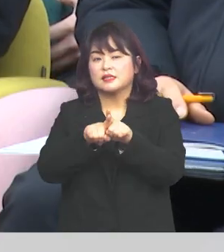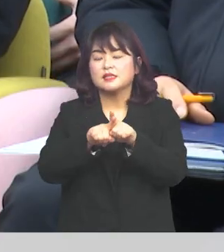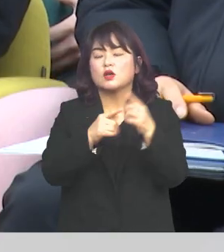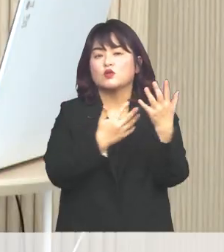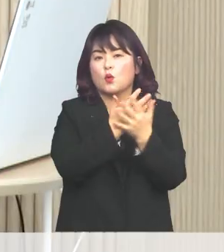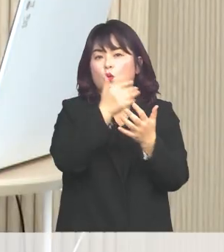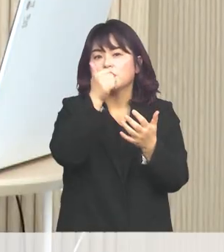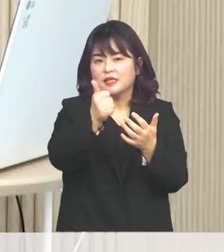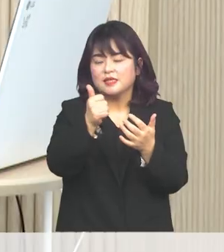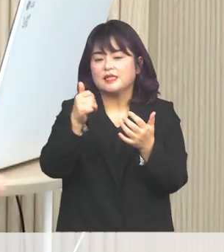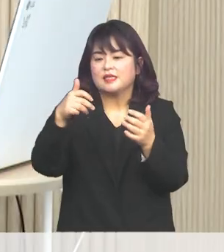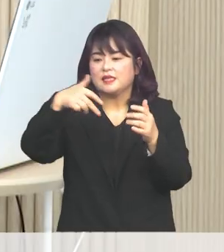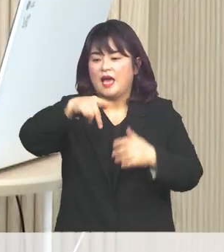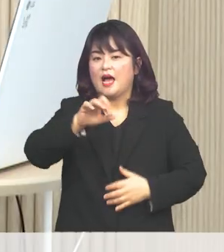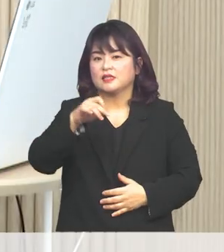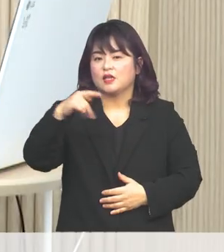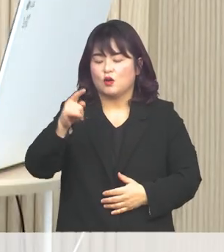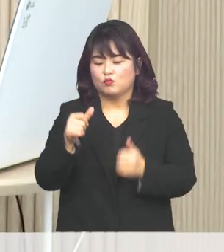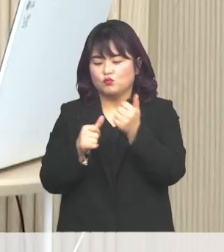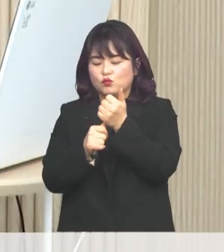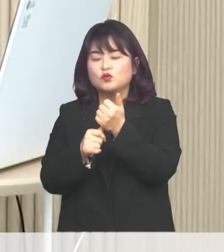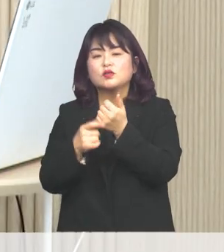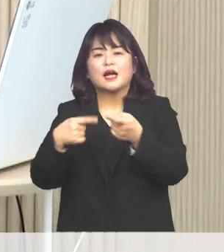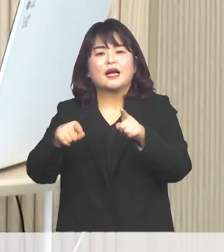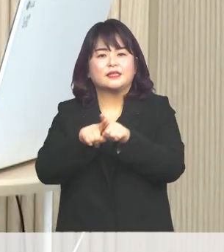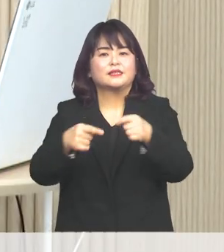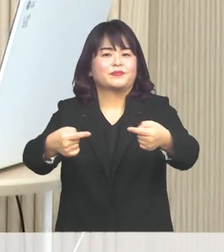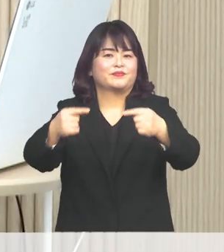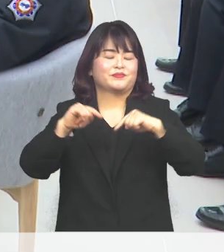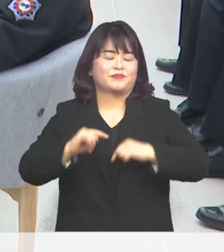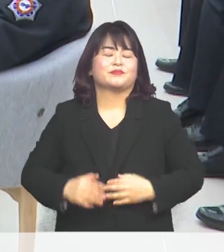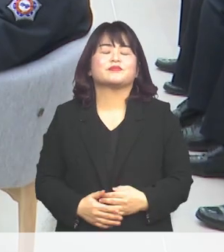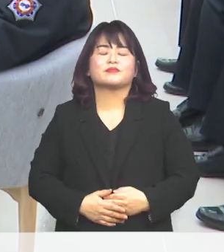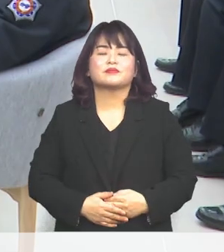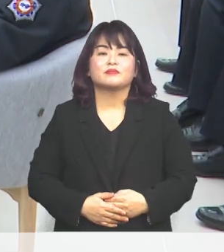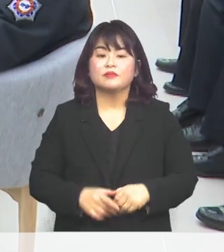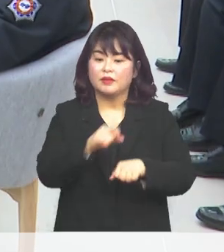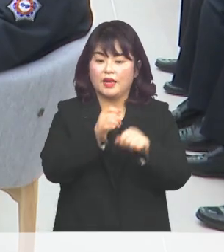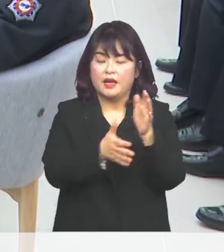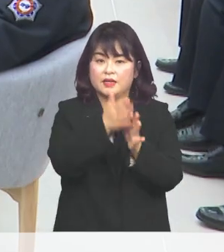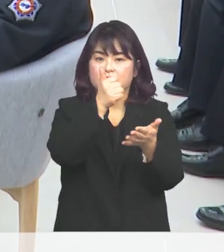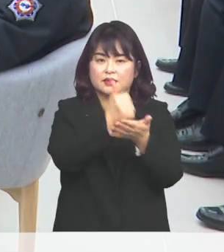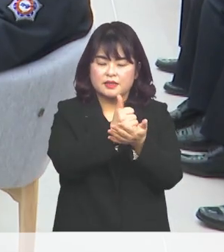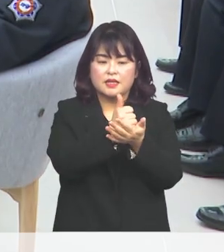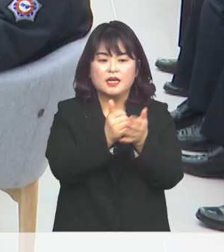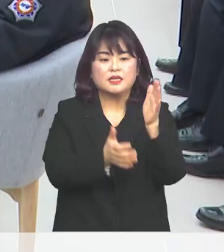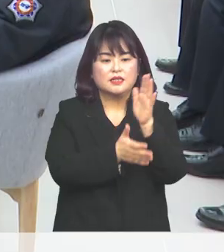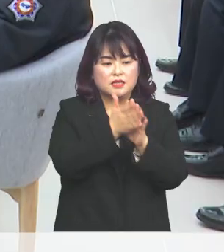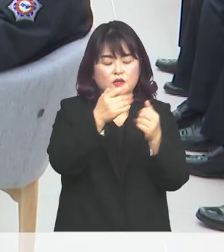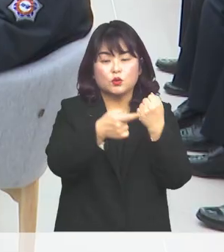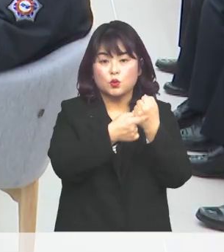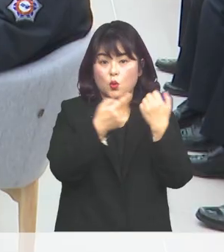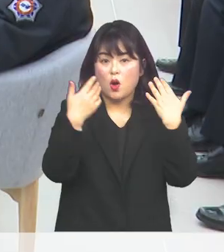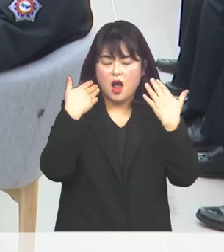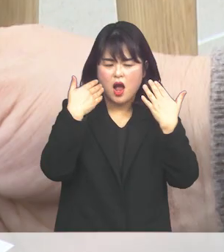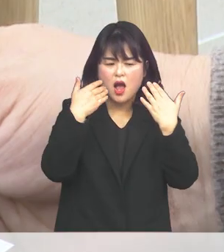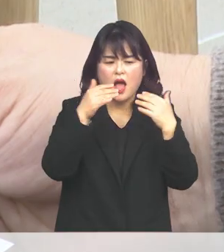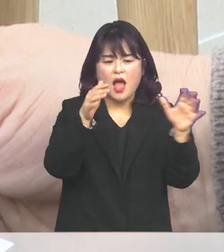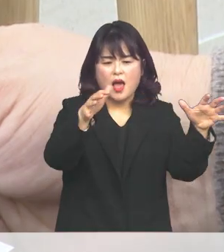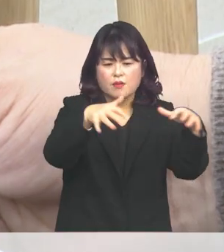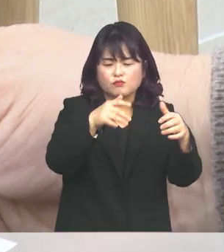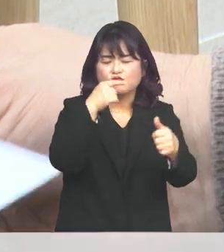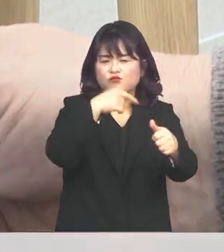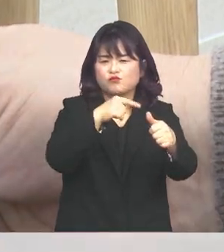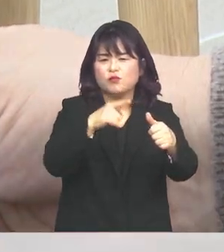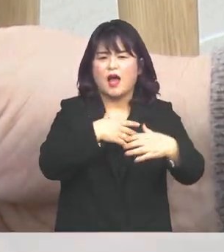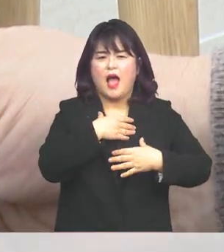안기승 용인소방서장, 장재구 용인서부소방서장 등이 참석했습니다. 이상일 시장은 시가 초등학생을 대상으로 진행하는